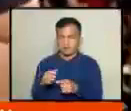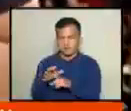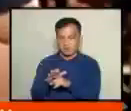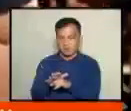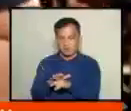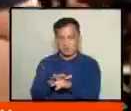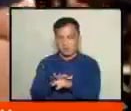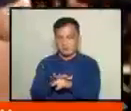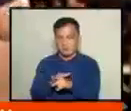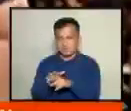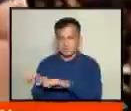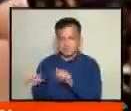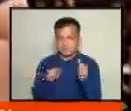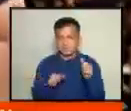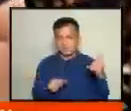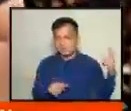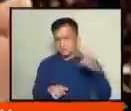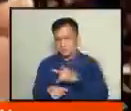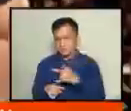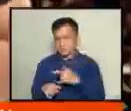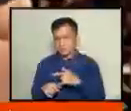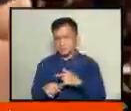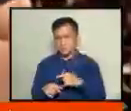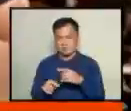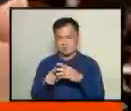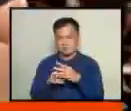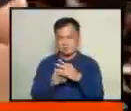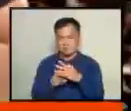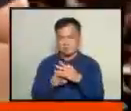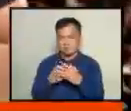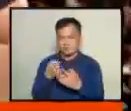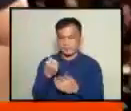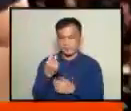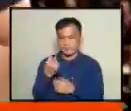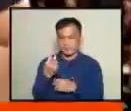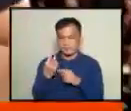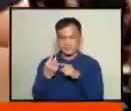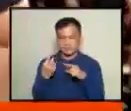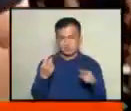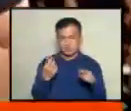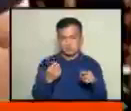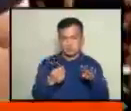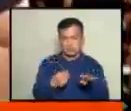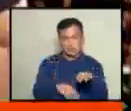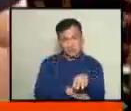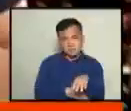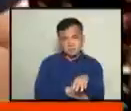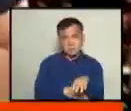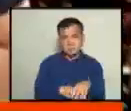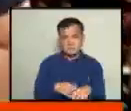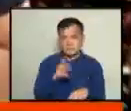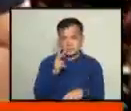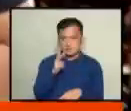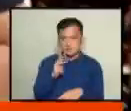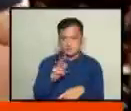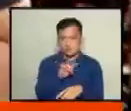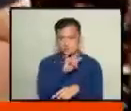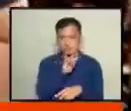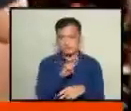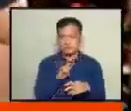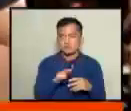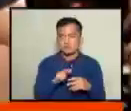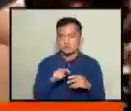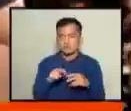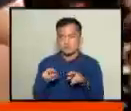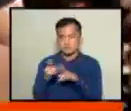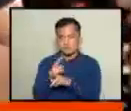ng pag-alis at pagdating ng mga eroplano. Simula alas 12 hanggang alas 4 ng hapon ay nasa 30 flights pa lamang. Pero on